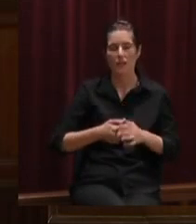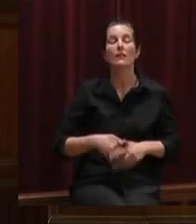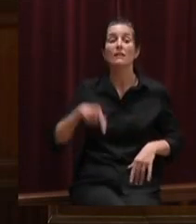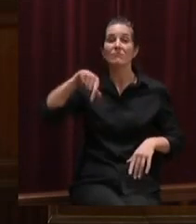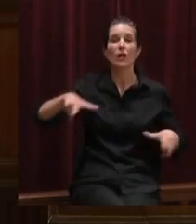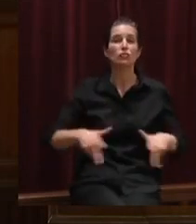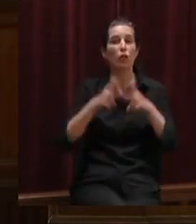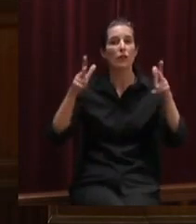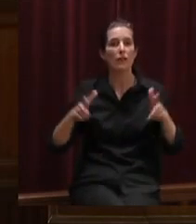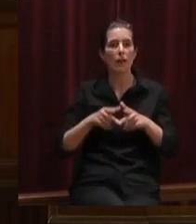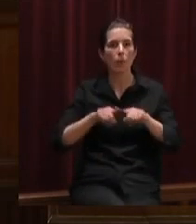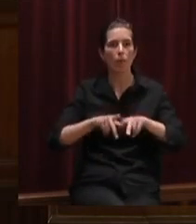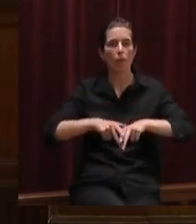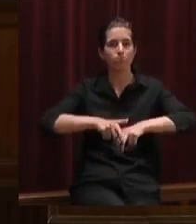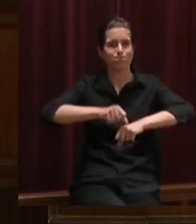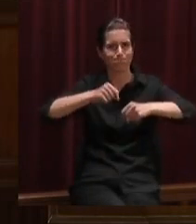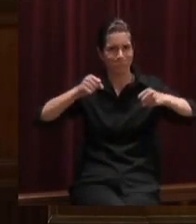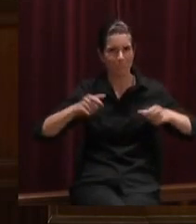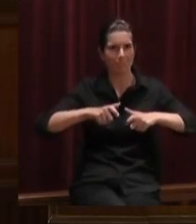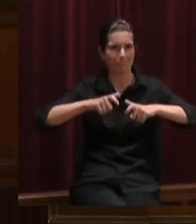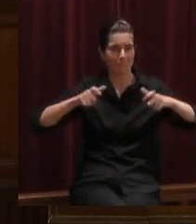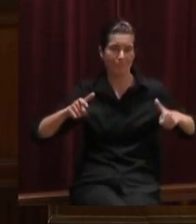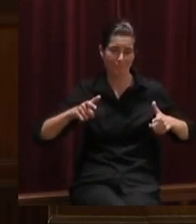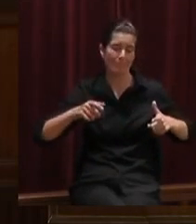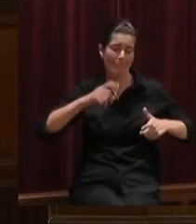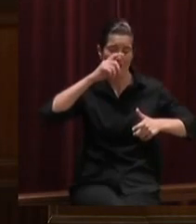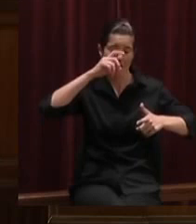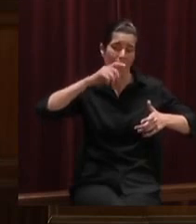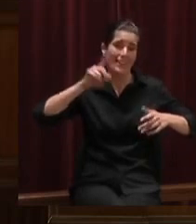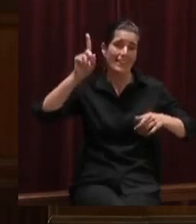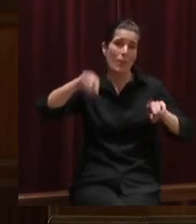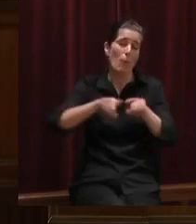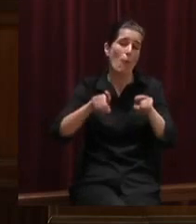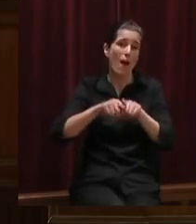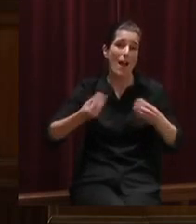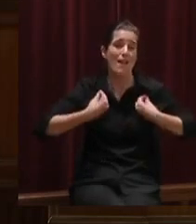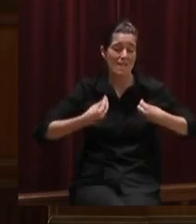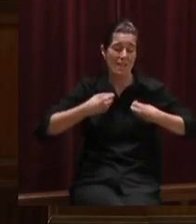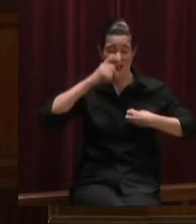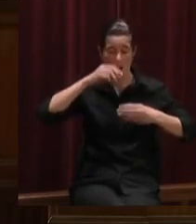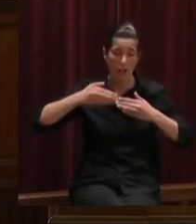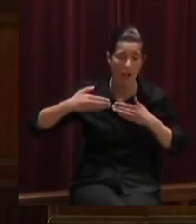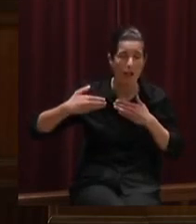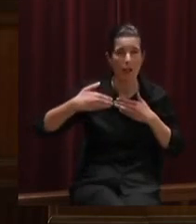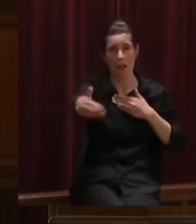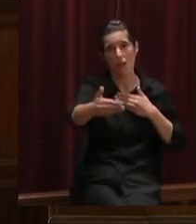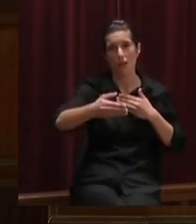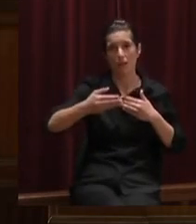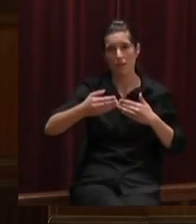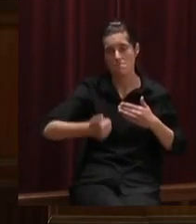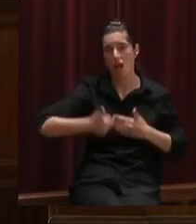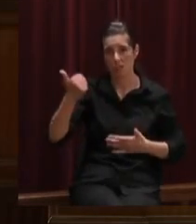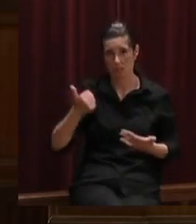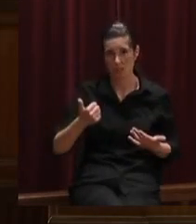El repte és enorme. Viurem més i mereixem viure millor. Hem d'adaptar els nostres serveis públics en